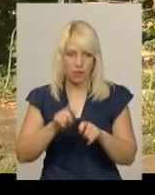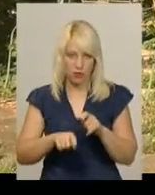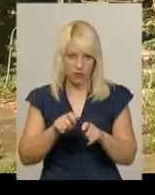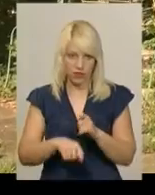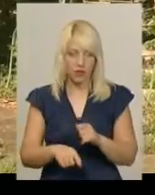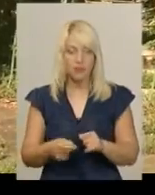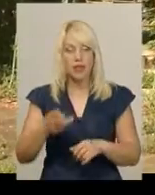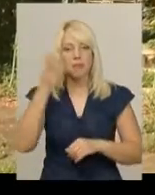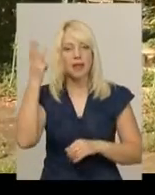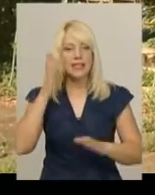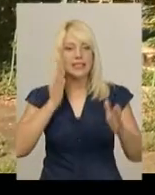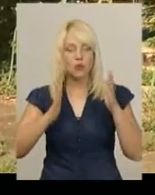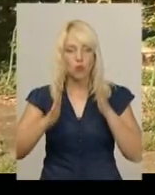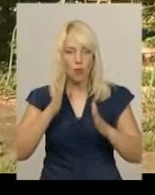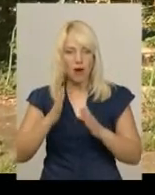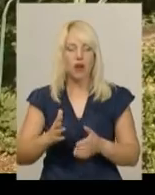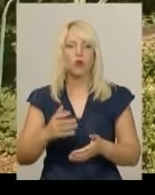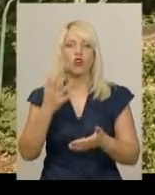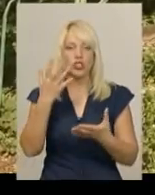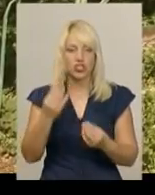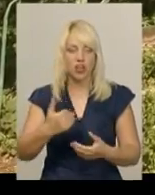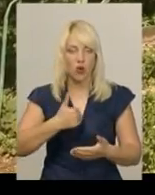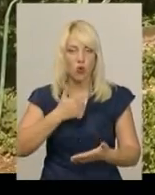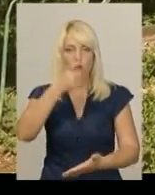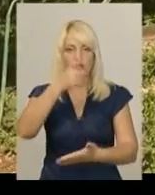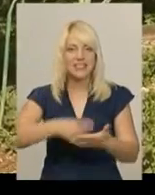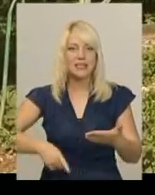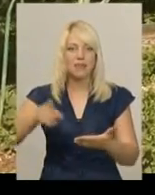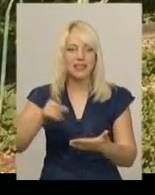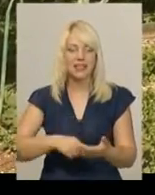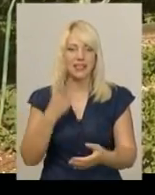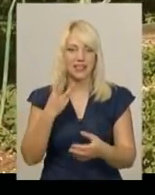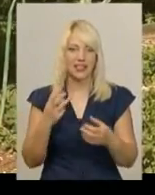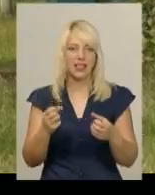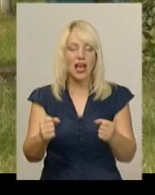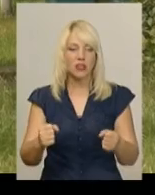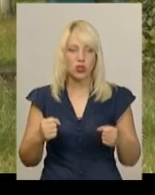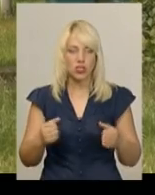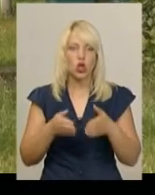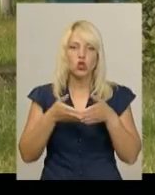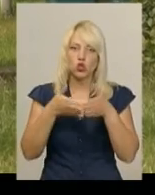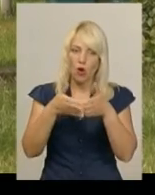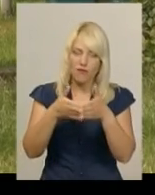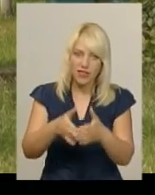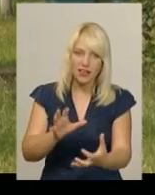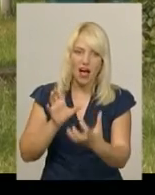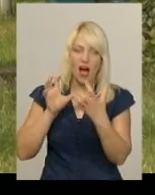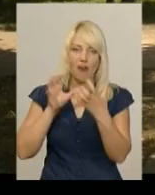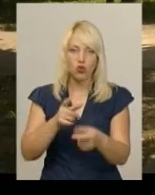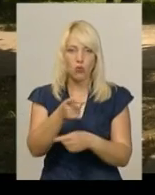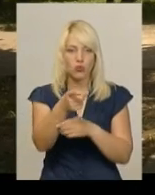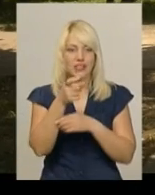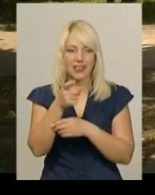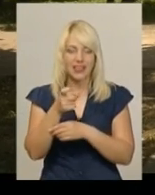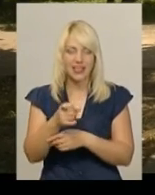Хмельницькому парку ім. Чекмана збираються списати ще три атракціони – автобус-тир, човники і ракетоплан, які експертизою визнані непридатними.